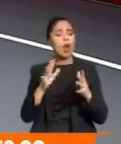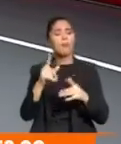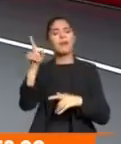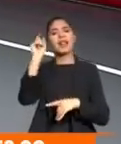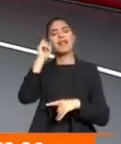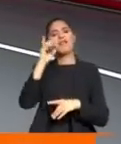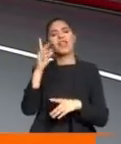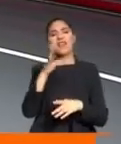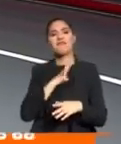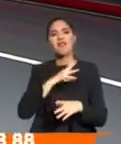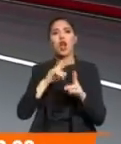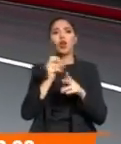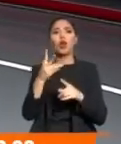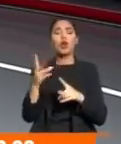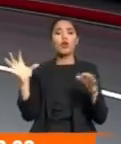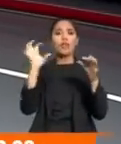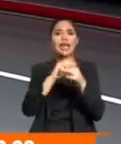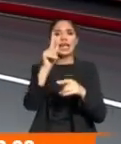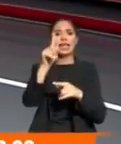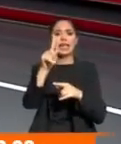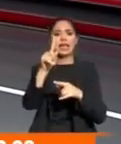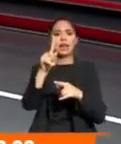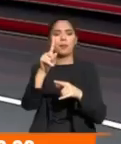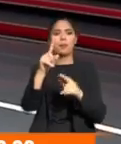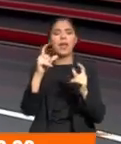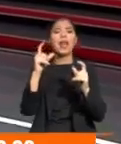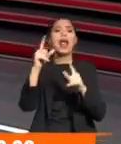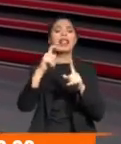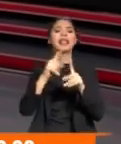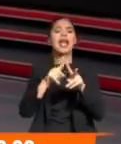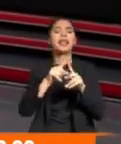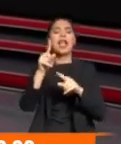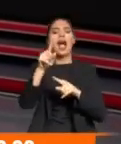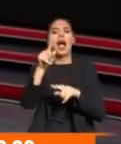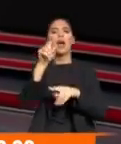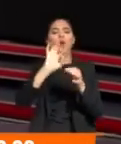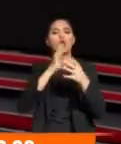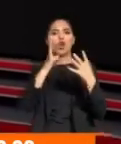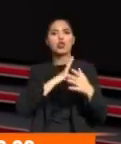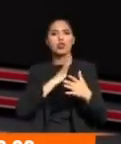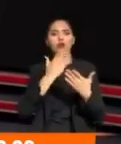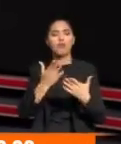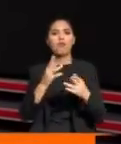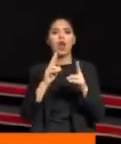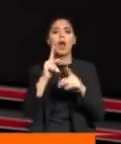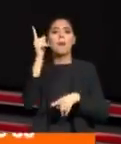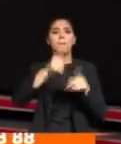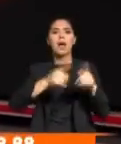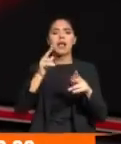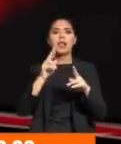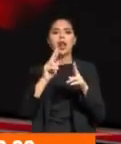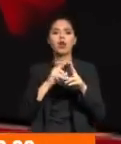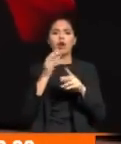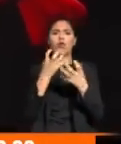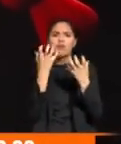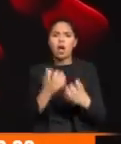Bu arada COVID-19'la ilgili bir genetik yapı çözülme meselesi var. Neden önemli biliyor musunuz? Şunun için. Bazıları hastalığı çok